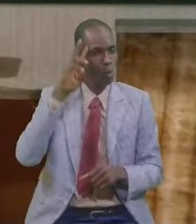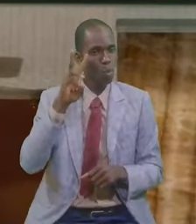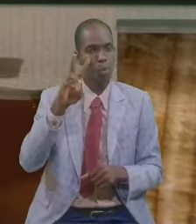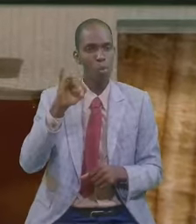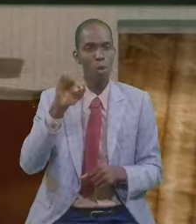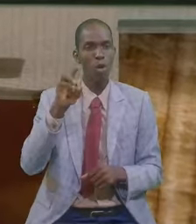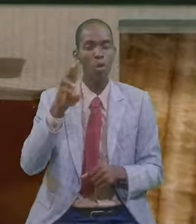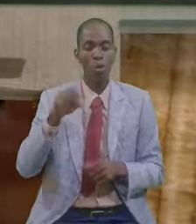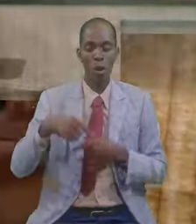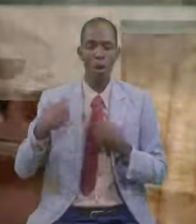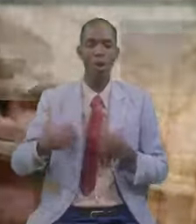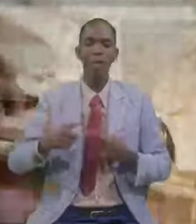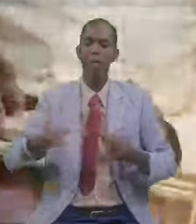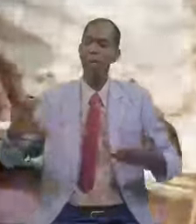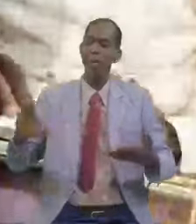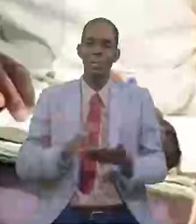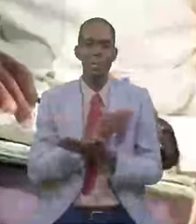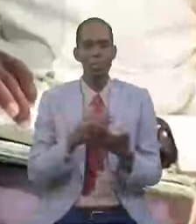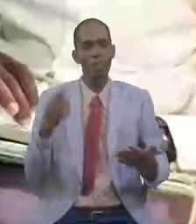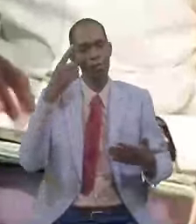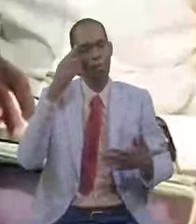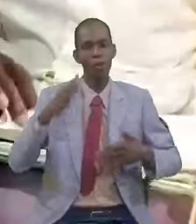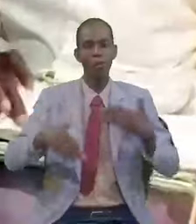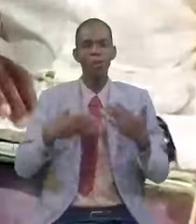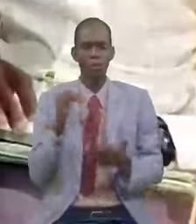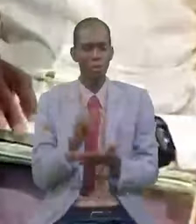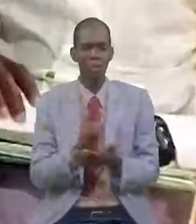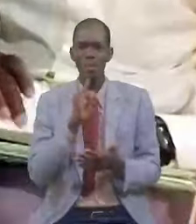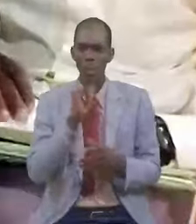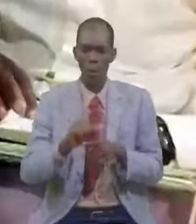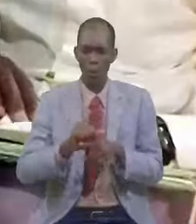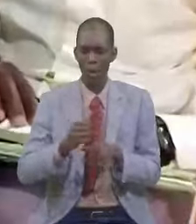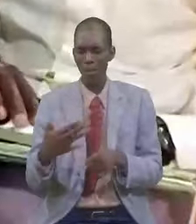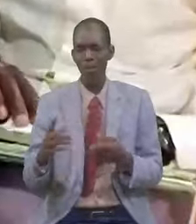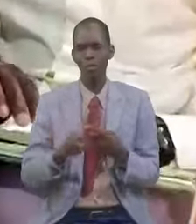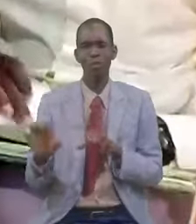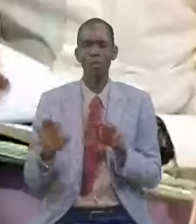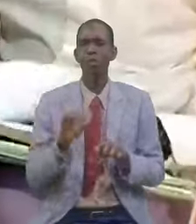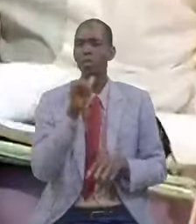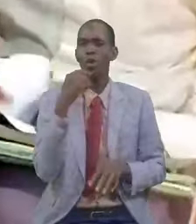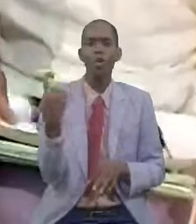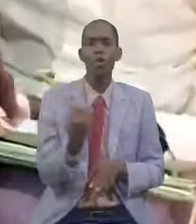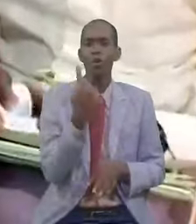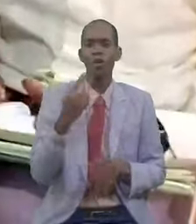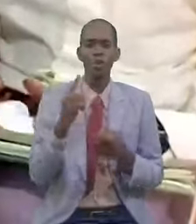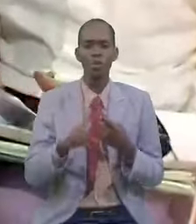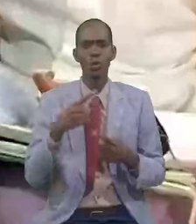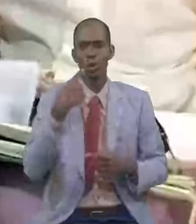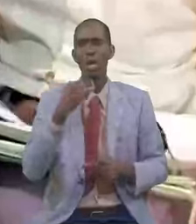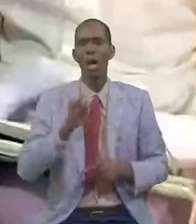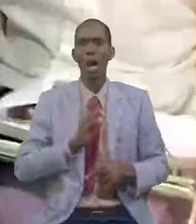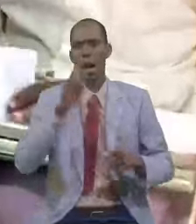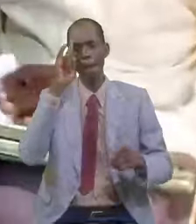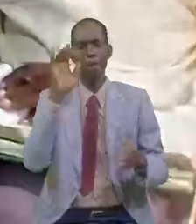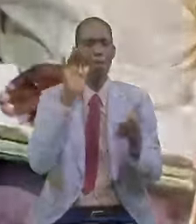la veuve. Que la chose pratique que cela soit la chose pratique qu'on fasse, ce